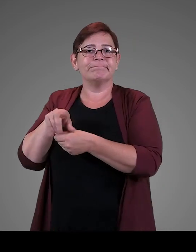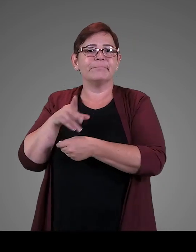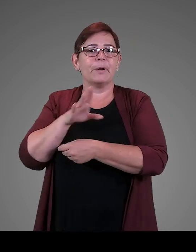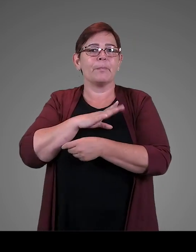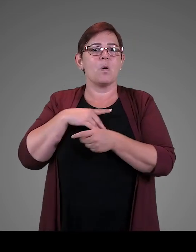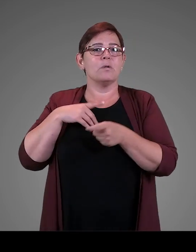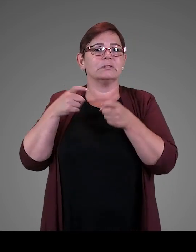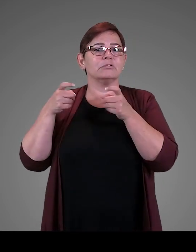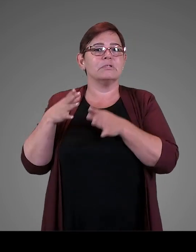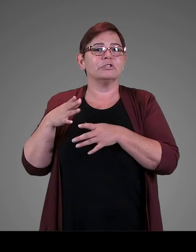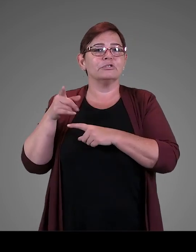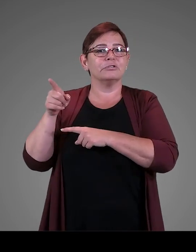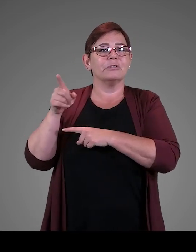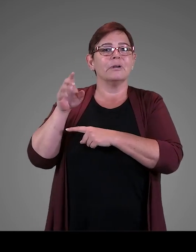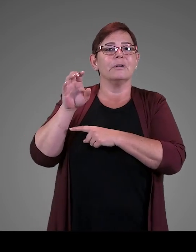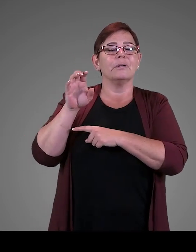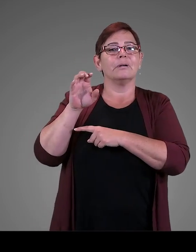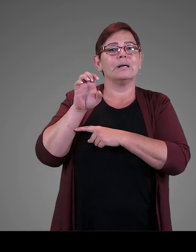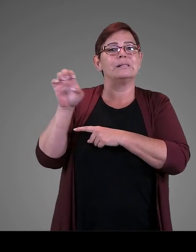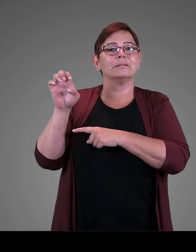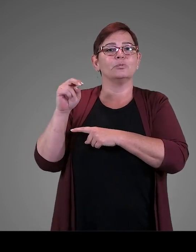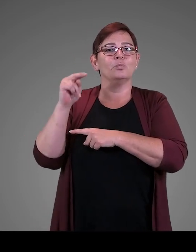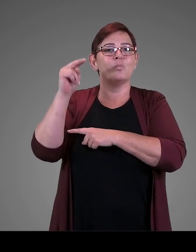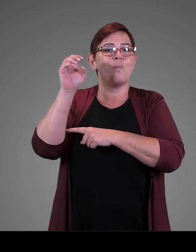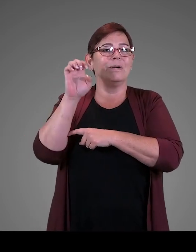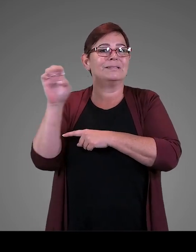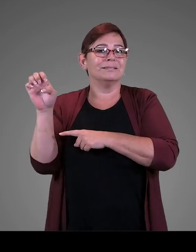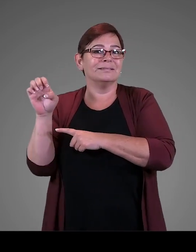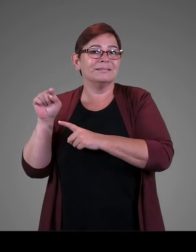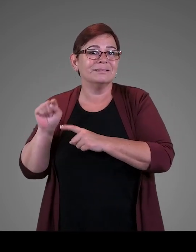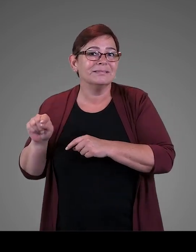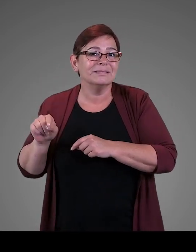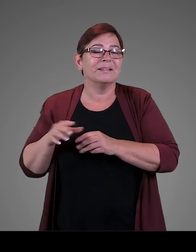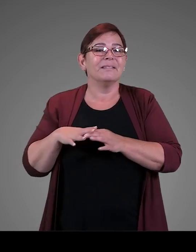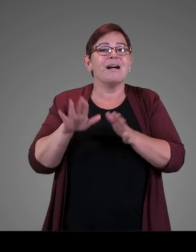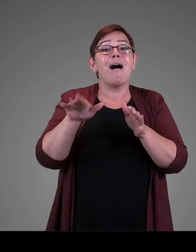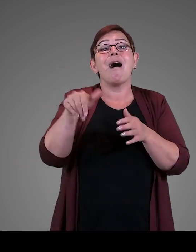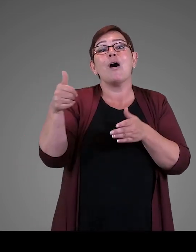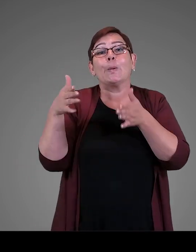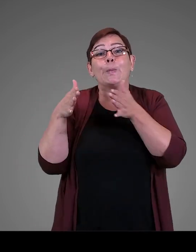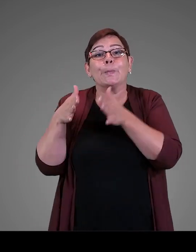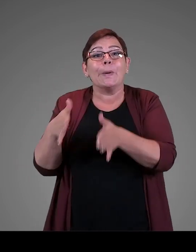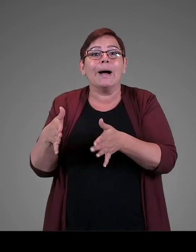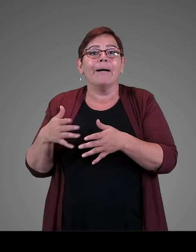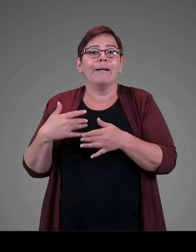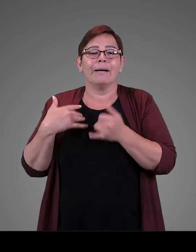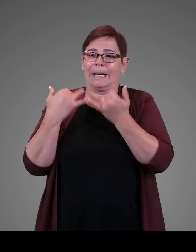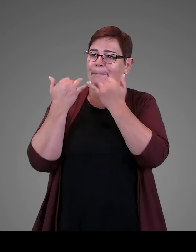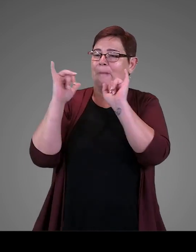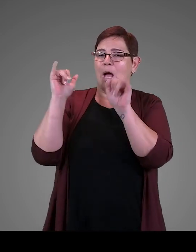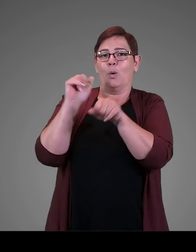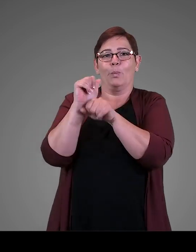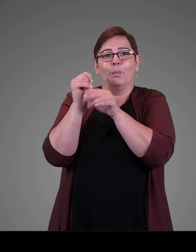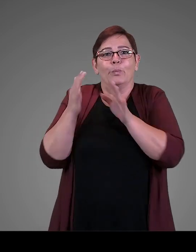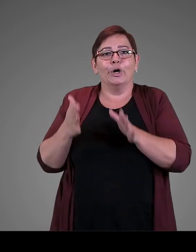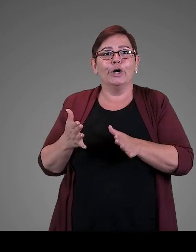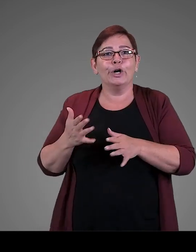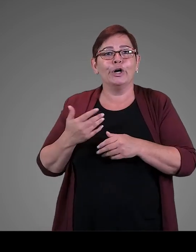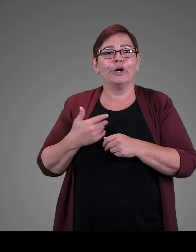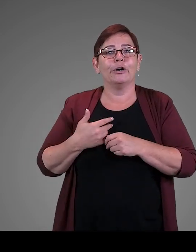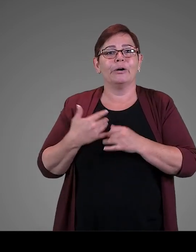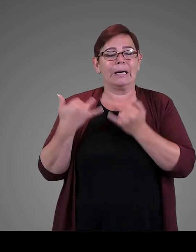la collectivité. Fait que c'est pour ça que je me suis impliquée sur le CA de Est-Nord-Est. Puis d'une autre